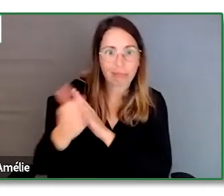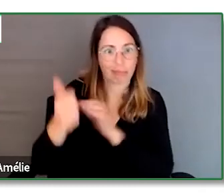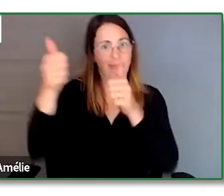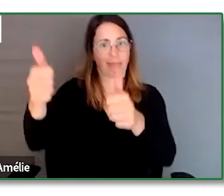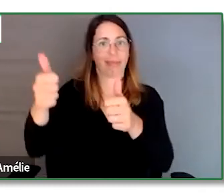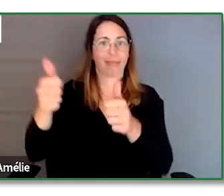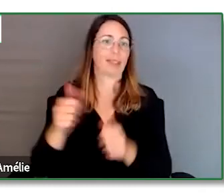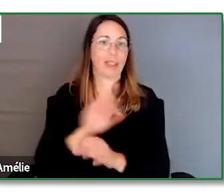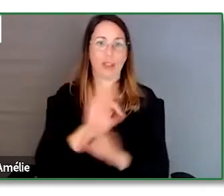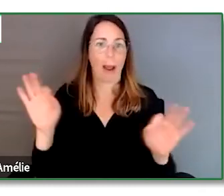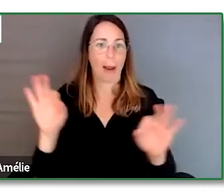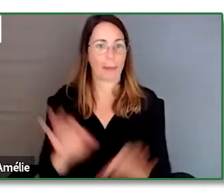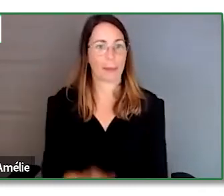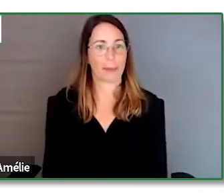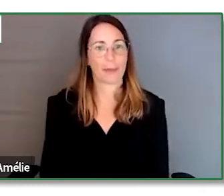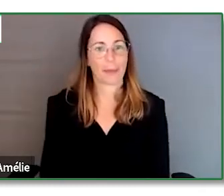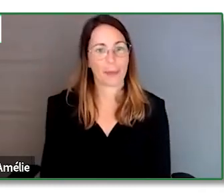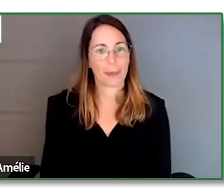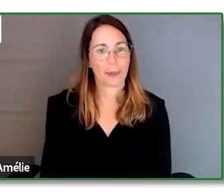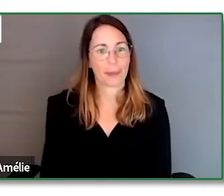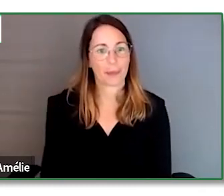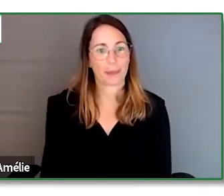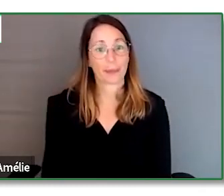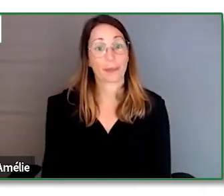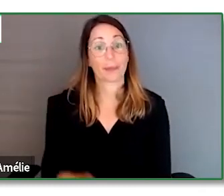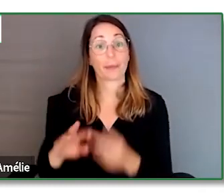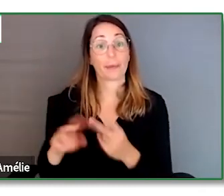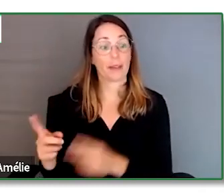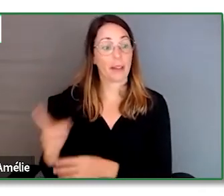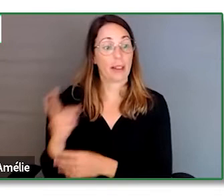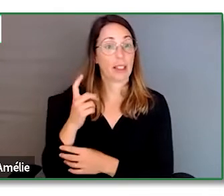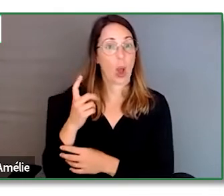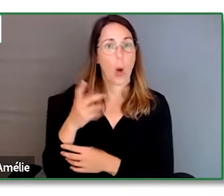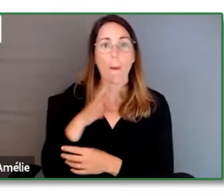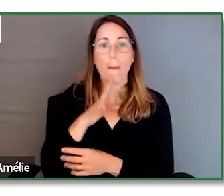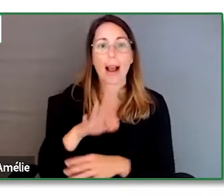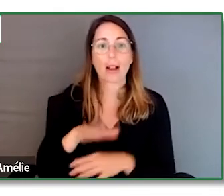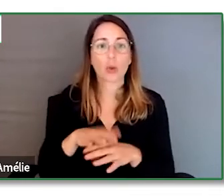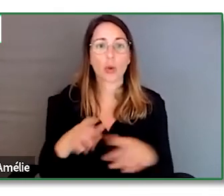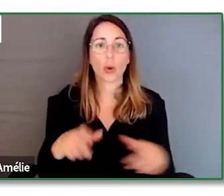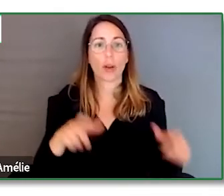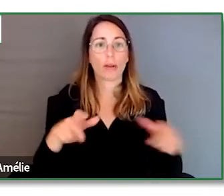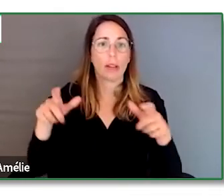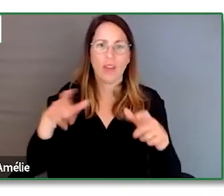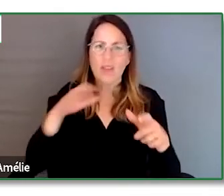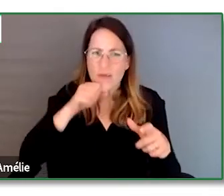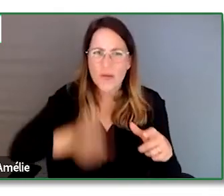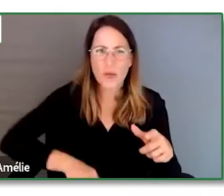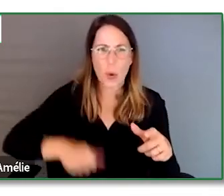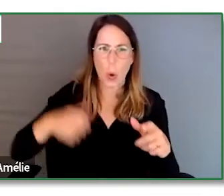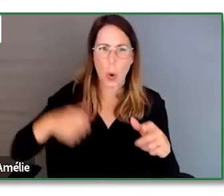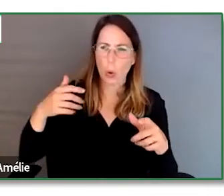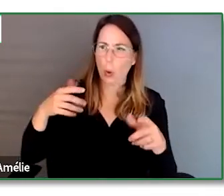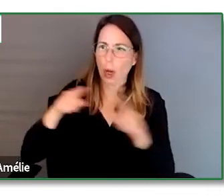Vous avez parlé de l'infrastructure vieillissante. J'imagine qu'il y a beaucoup d'entretien continu. C'est un autre défi.